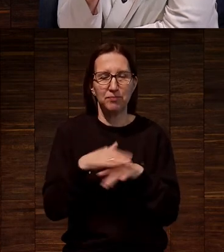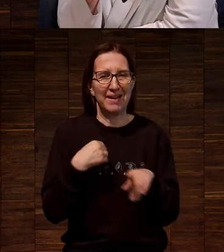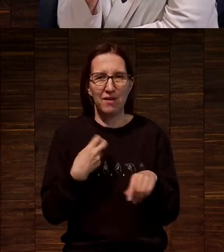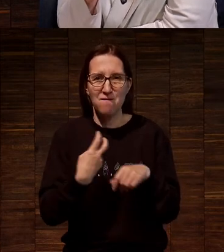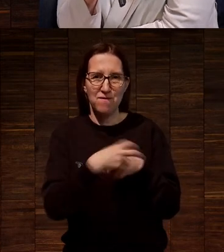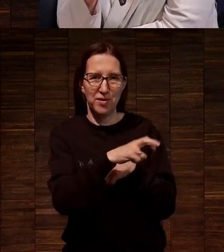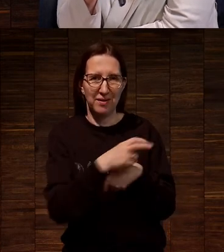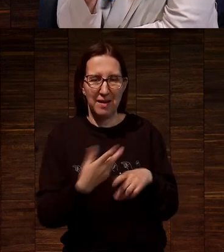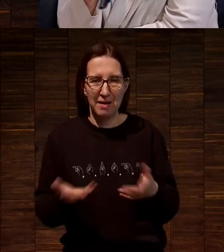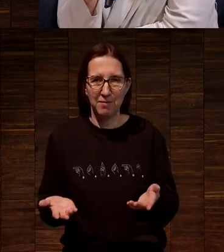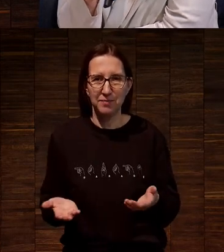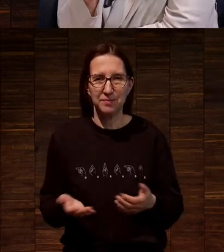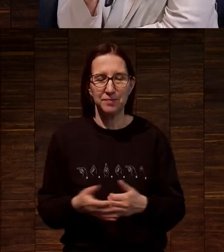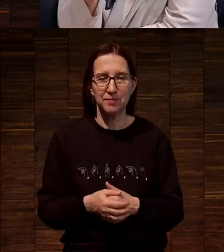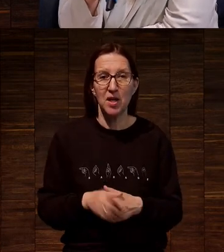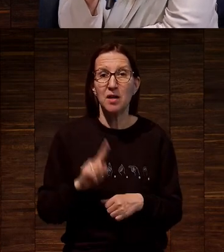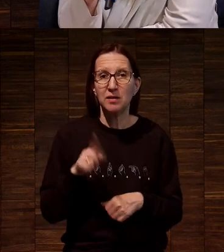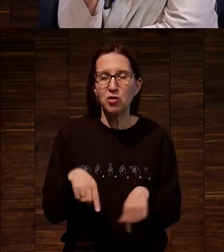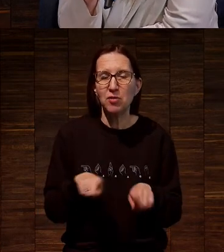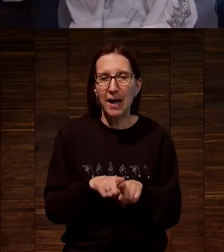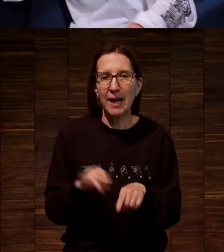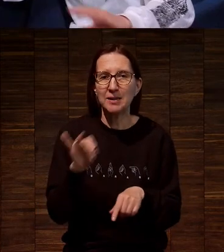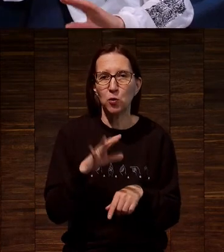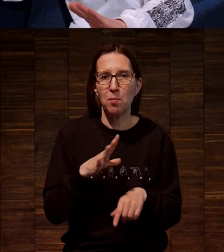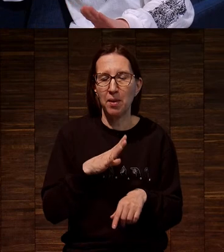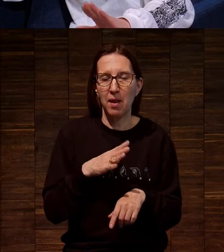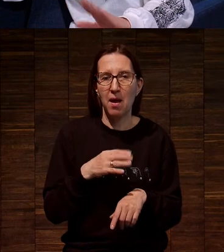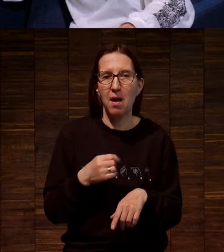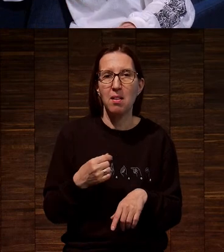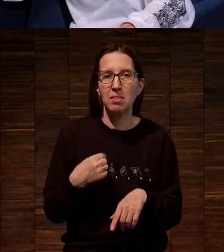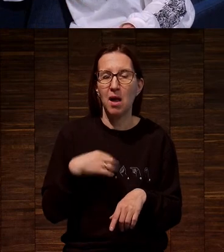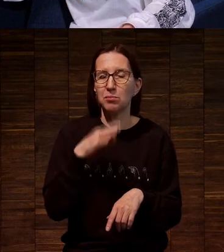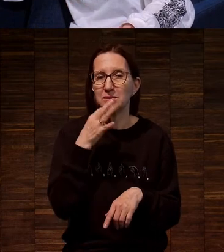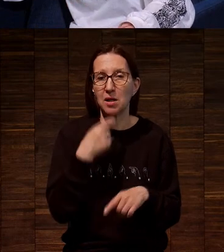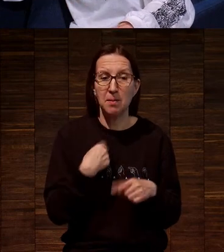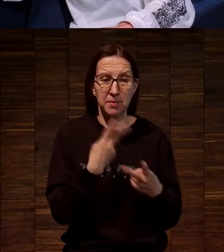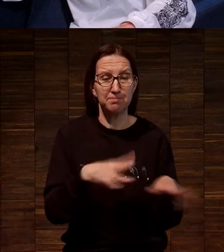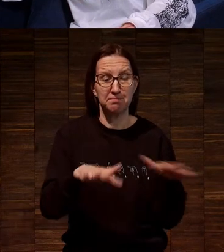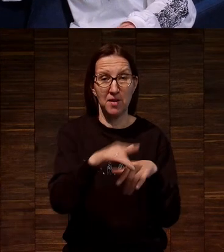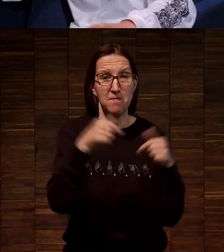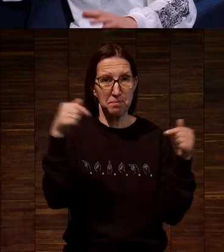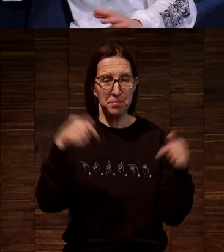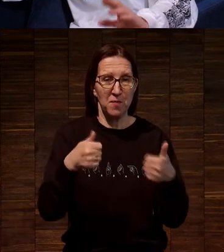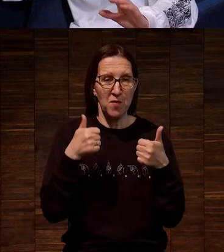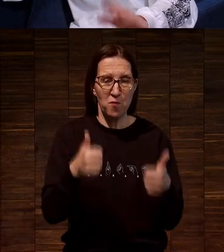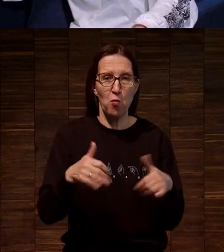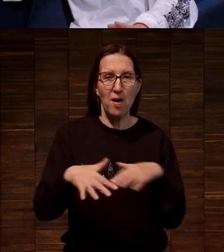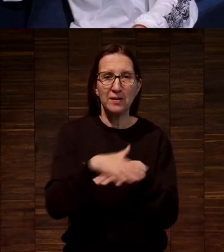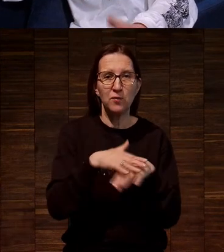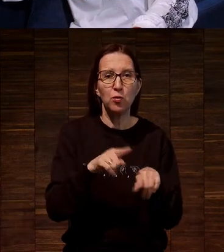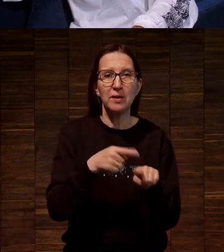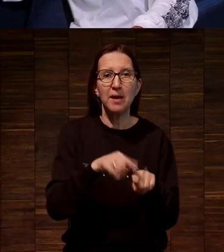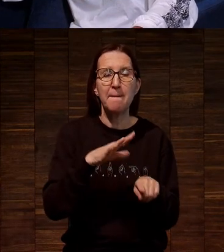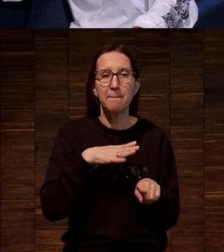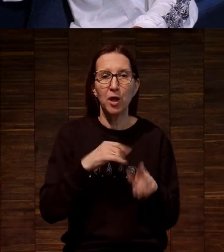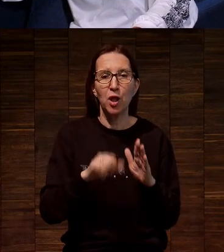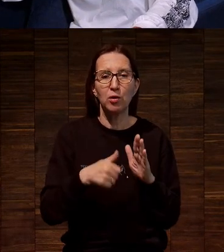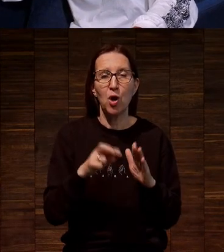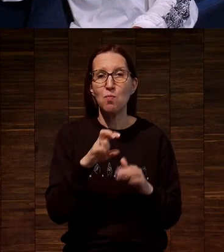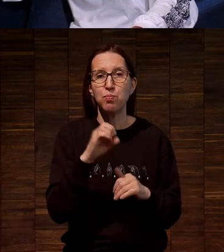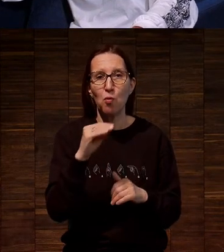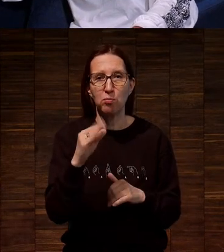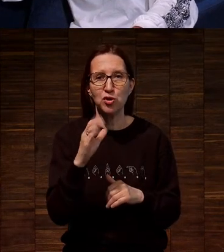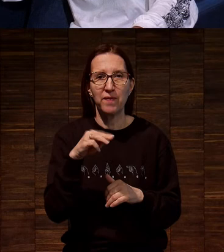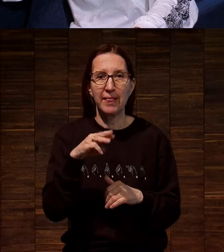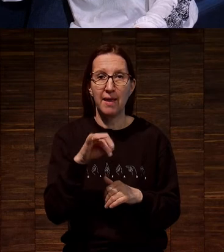пространстве. Там даже такая история была, они сказали, нам этот двор показался подходящим, потому что там жил бомж Виталик.